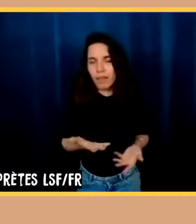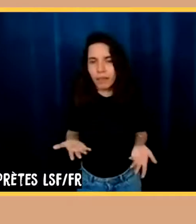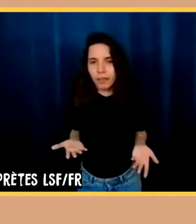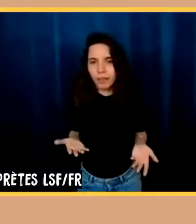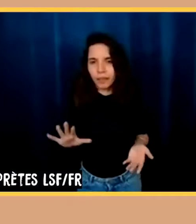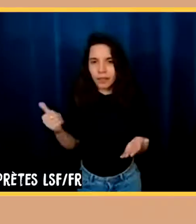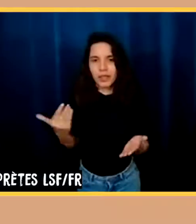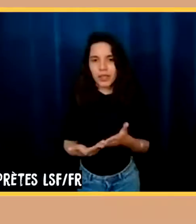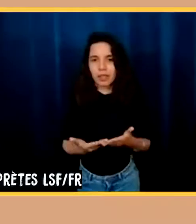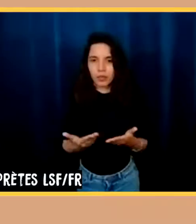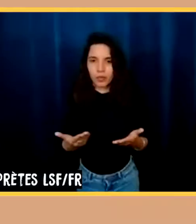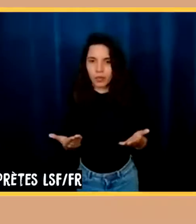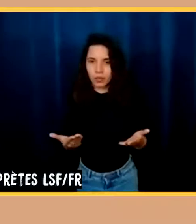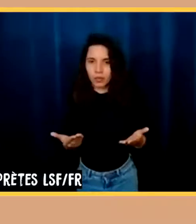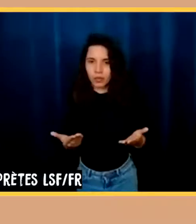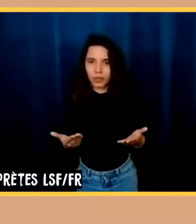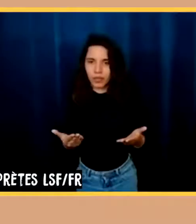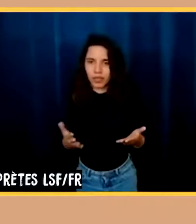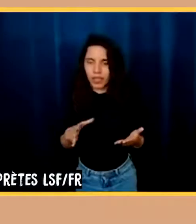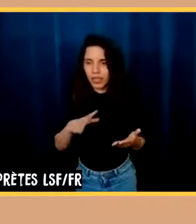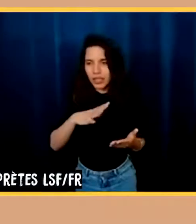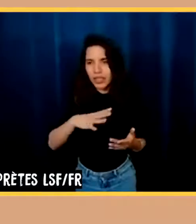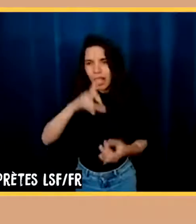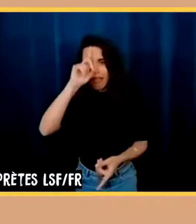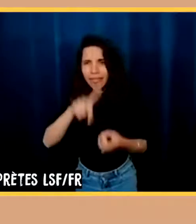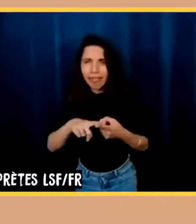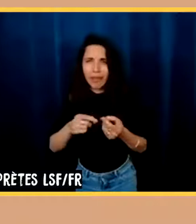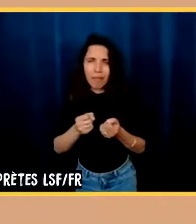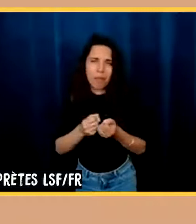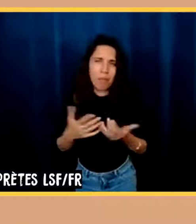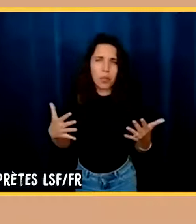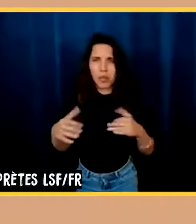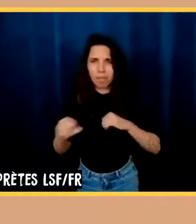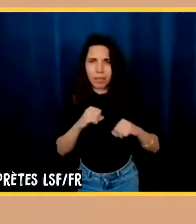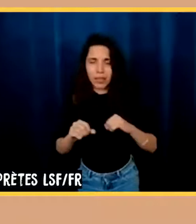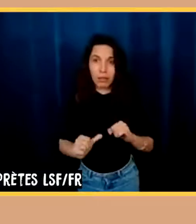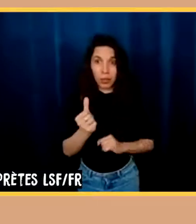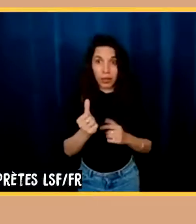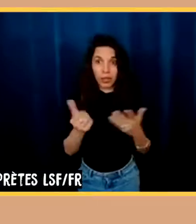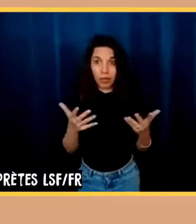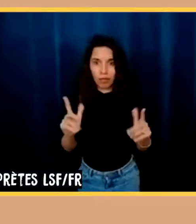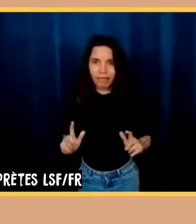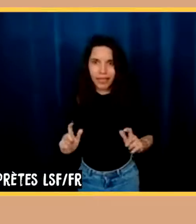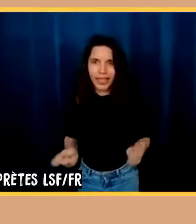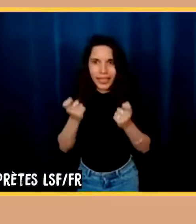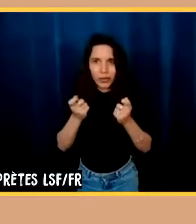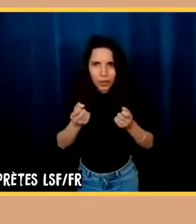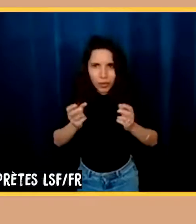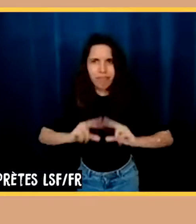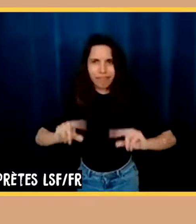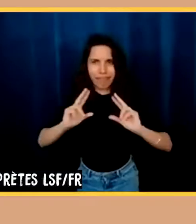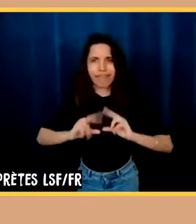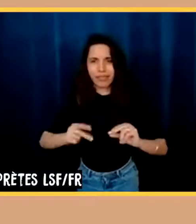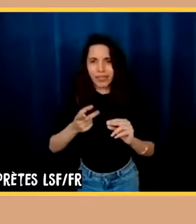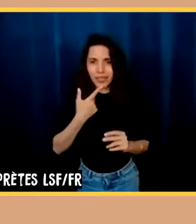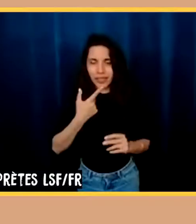va vraiment comprendre qu'il y a plusieurs axes sur lesquels on peut agir. Et le premier, c'est vraiment l'éducation. Il faut absolument, en tant que femme,